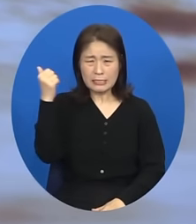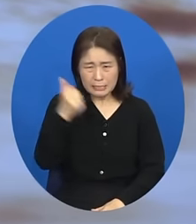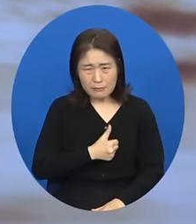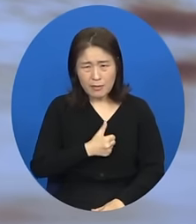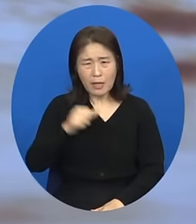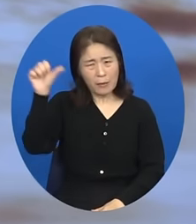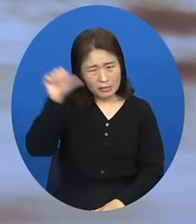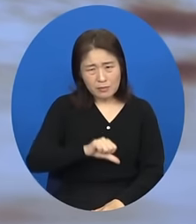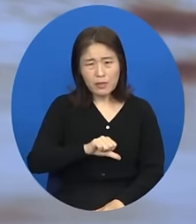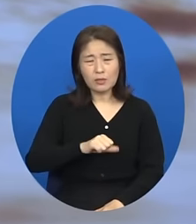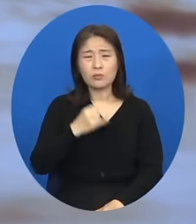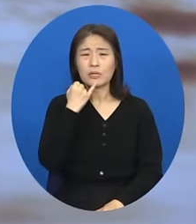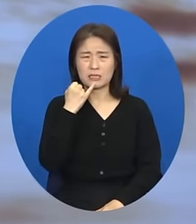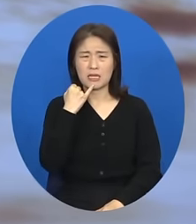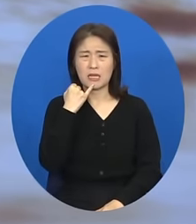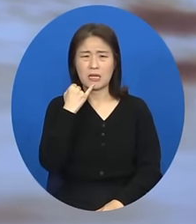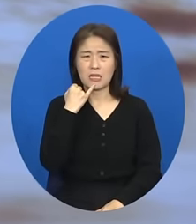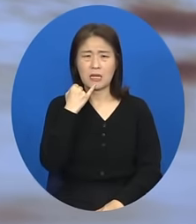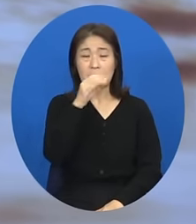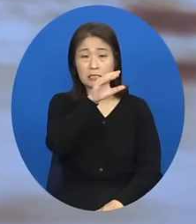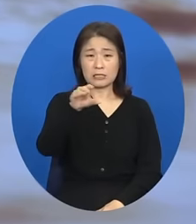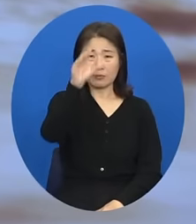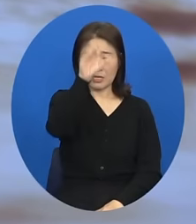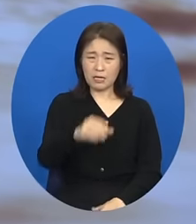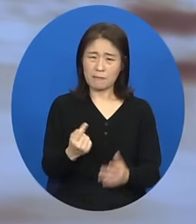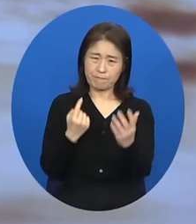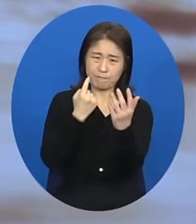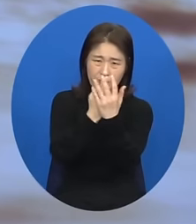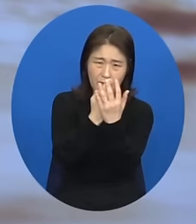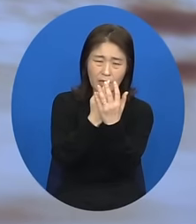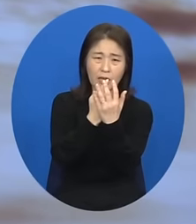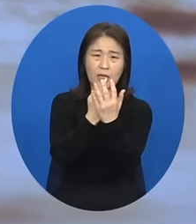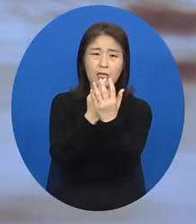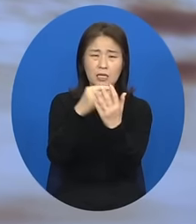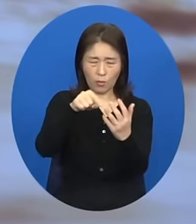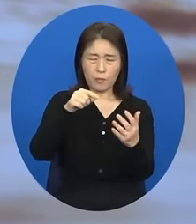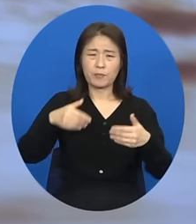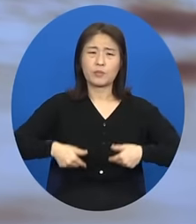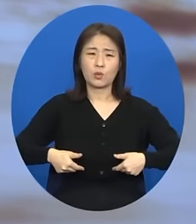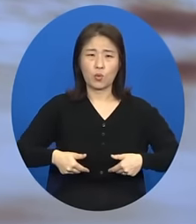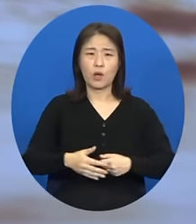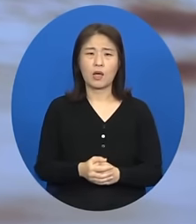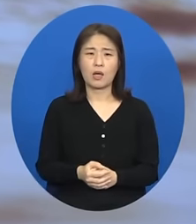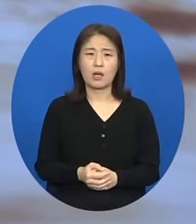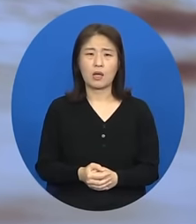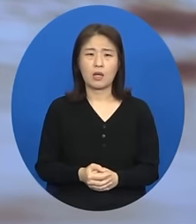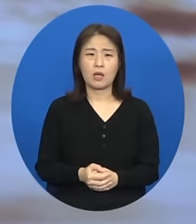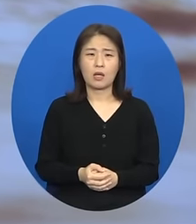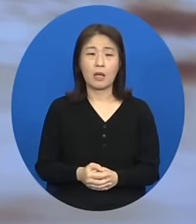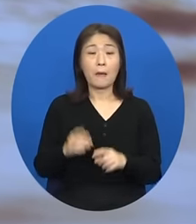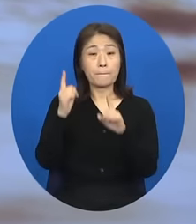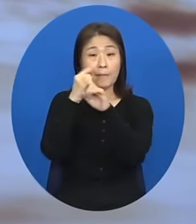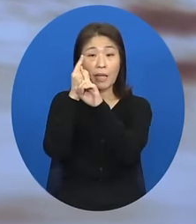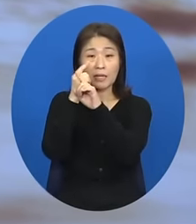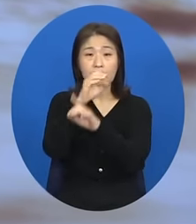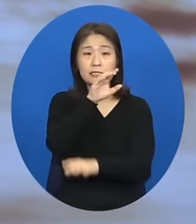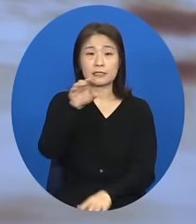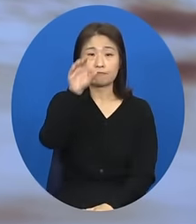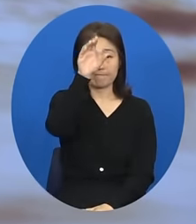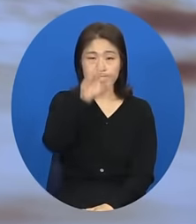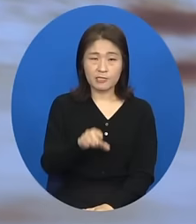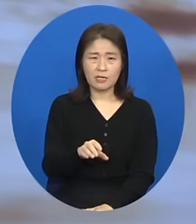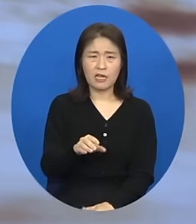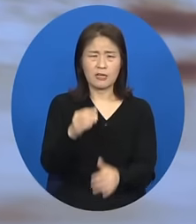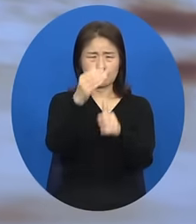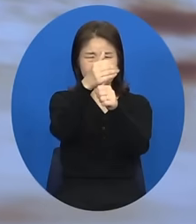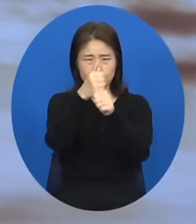주님이 말씀하시는 거예요. 여러분, 우리가 이 말씀을 보면서 매일의 십자가를 붙드시기를 축복합니다.